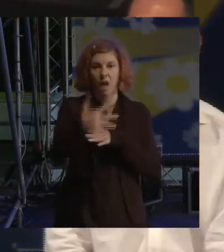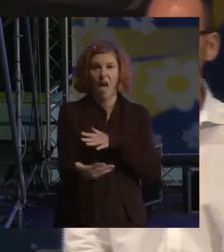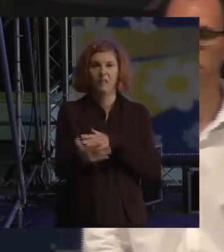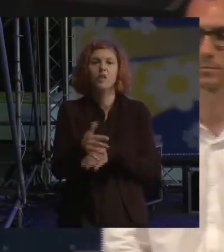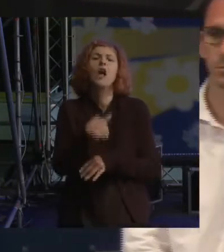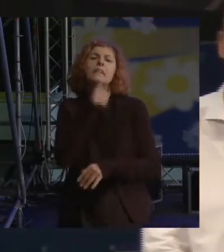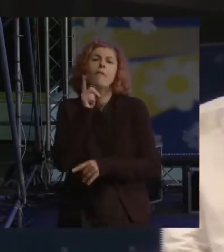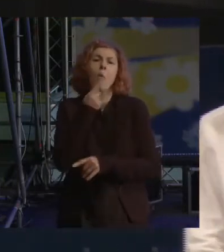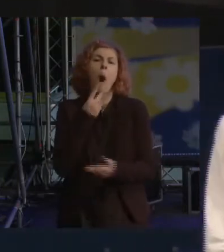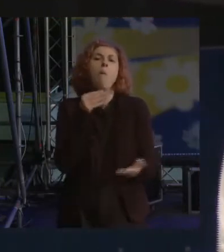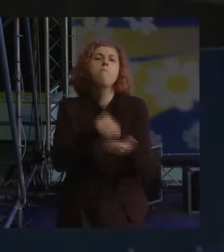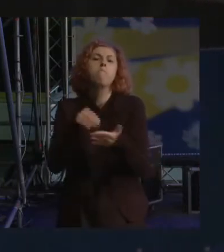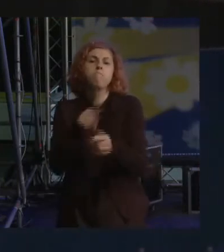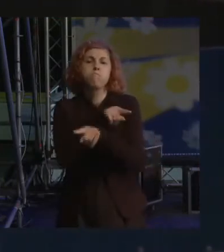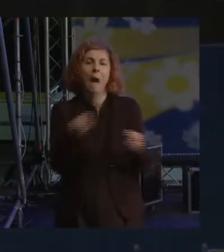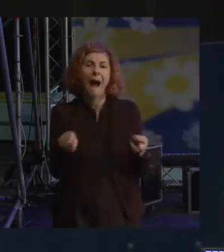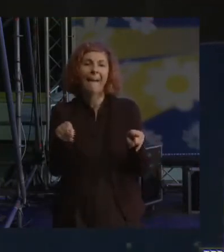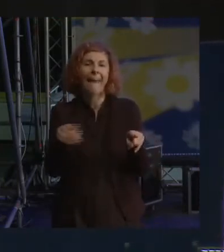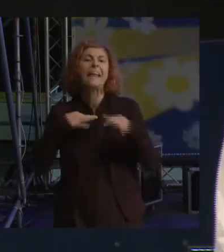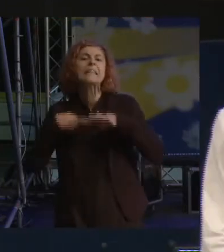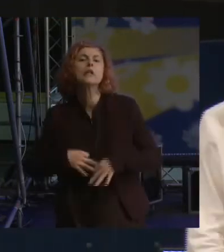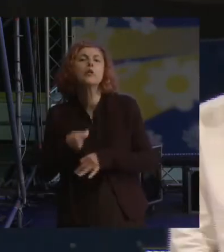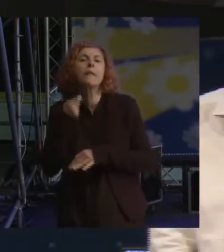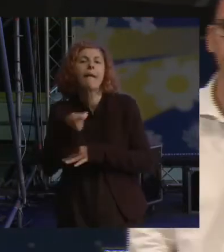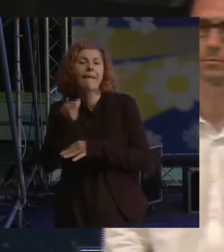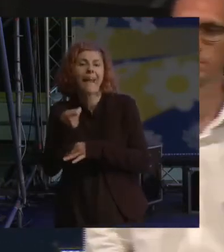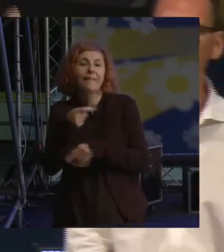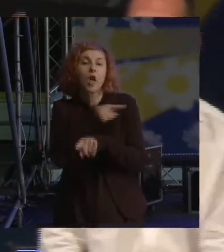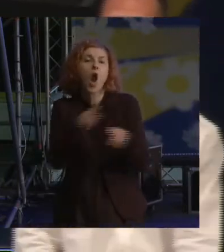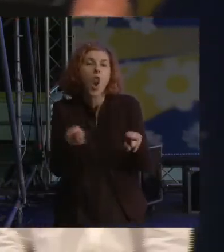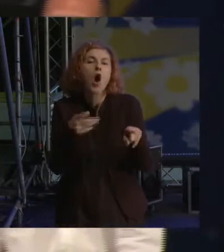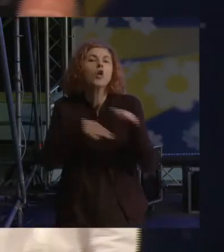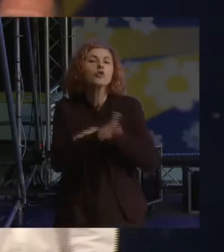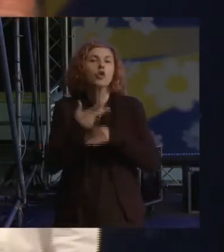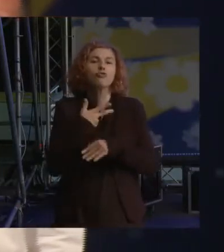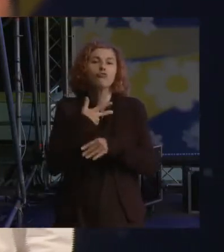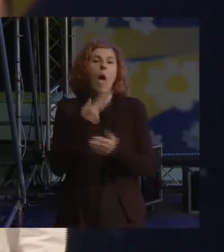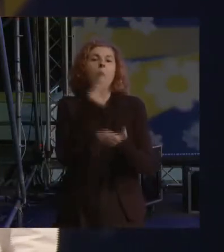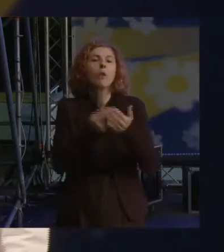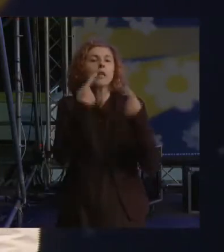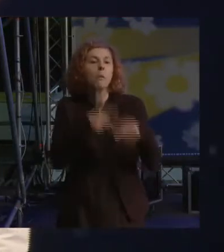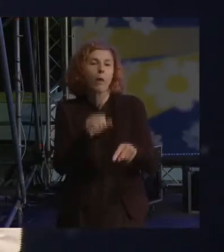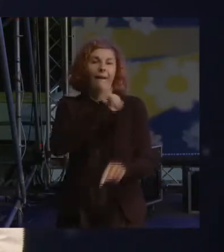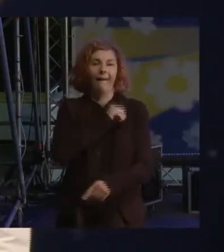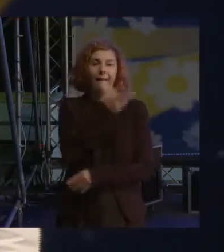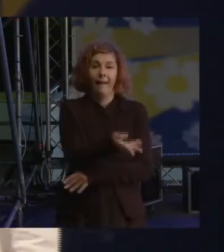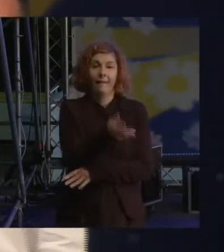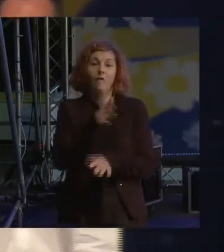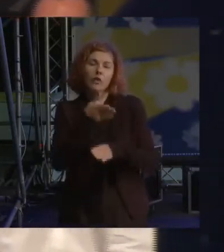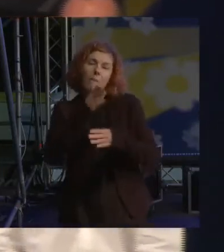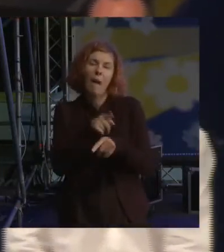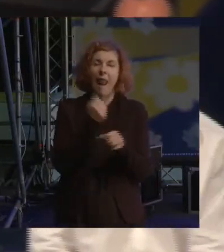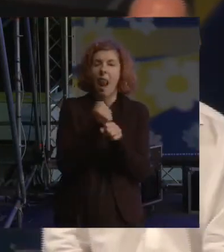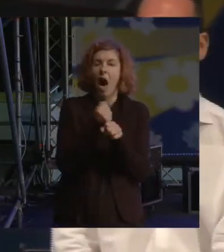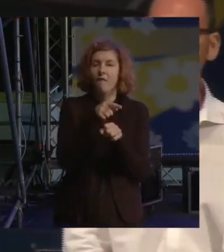servivano le banche istituti di credito che credessero in questo progetto e alla fine anche lì forse la parte più difficile del lavoro è